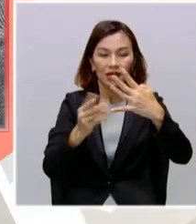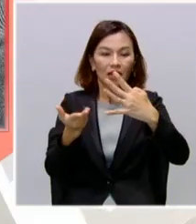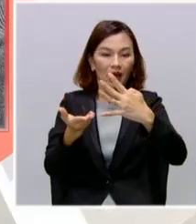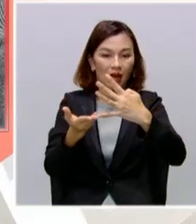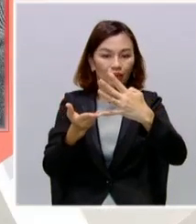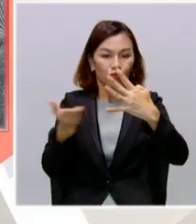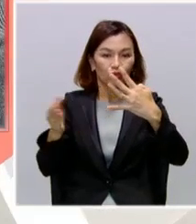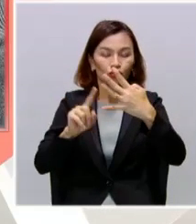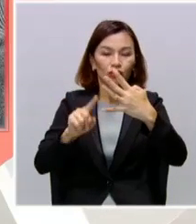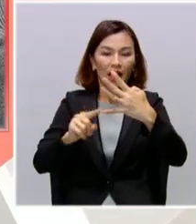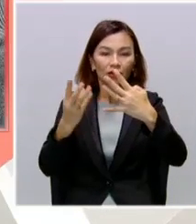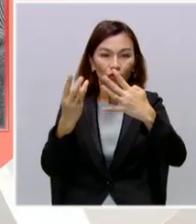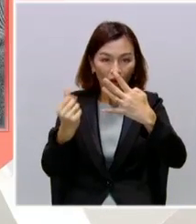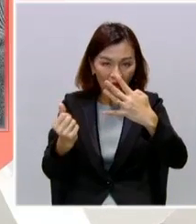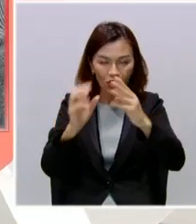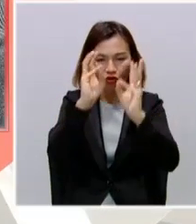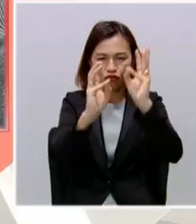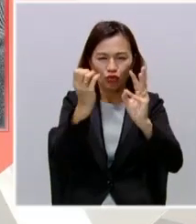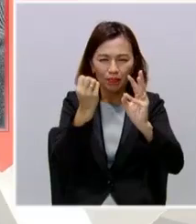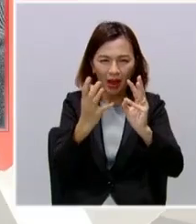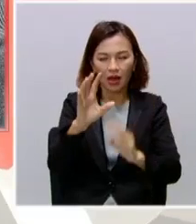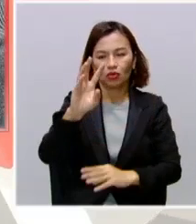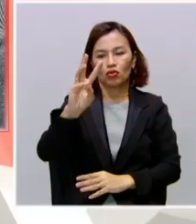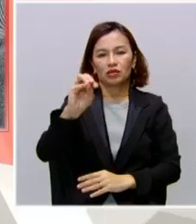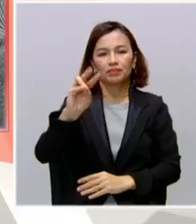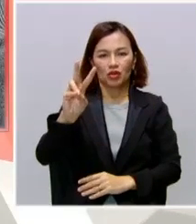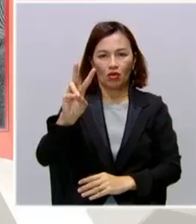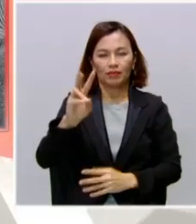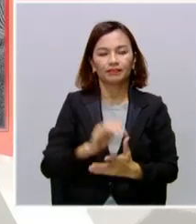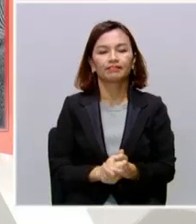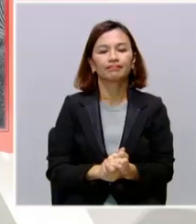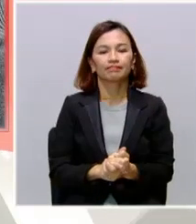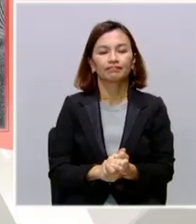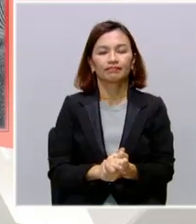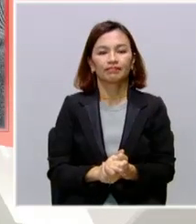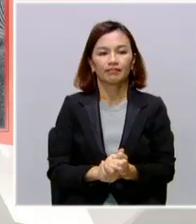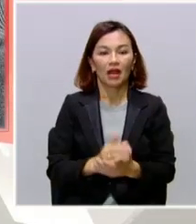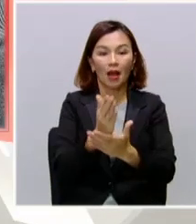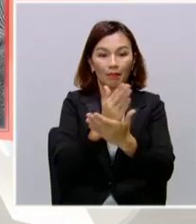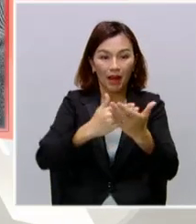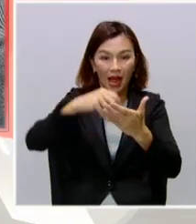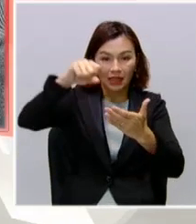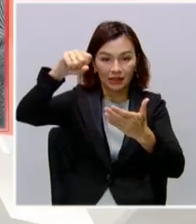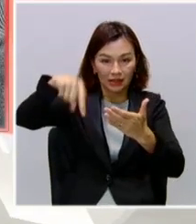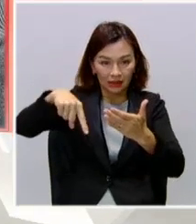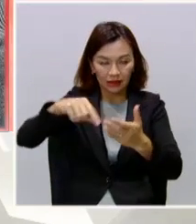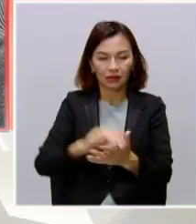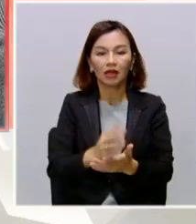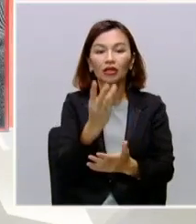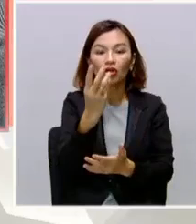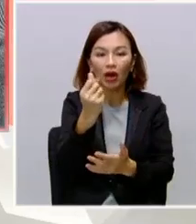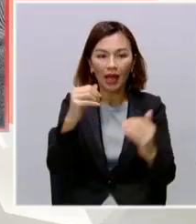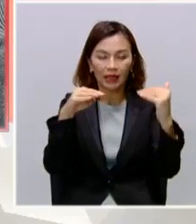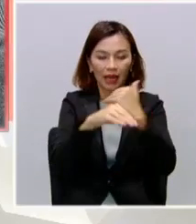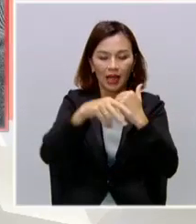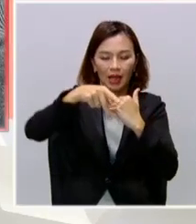เขตทวีวัฒนาตรวจวัดได้ 62ไมโครกรัมต่อลูกบาทเมตขณะที่แขวงบางซื่อเขตบางซื่อริมถนน